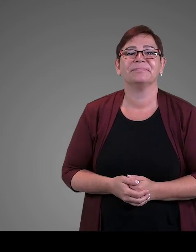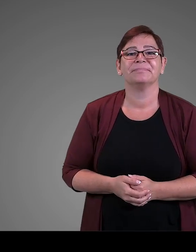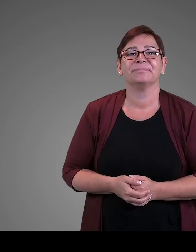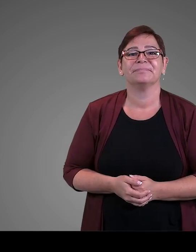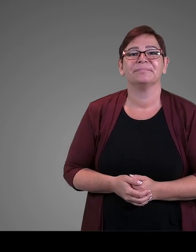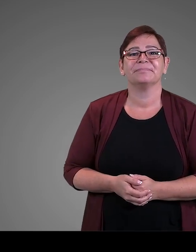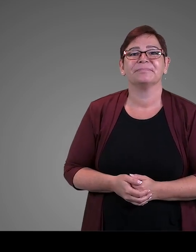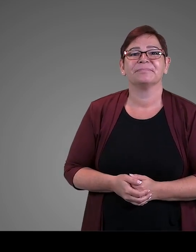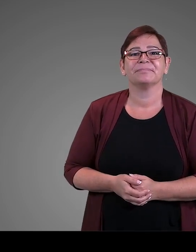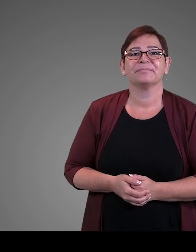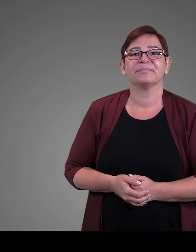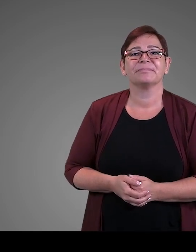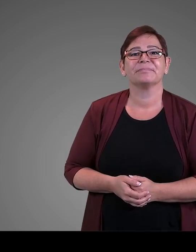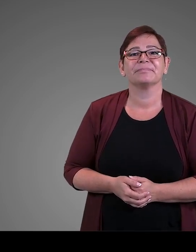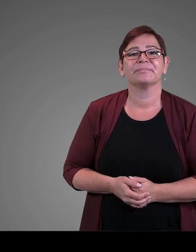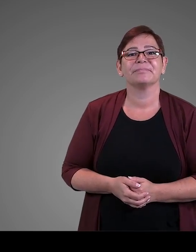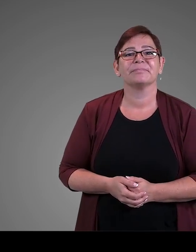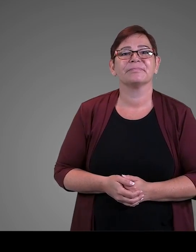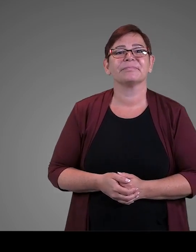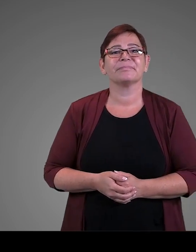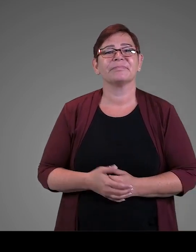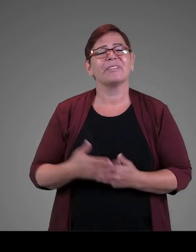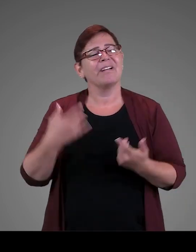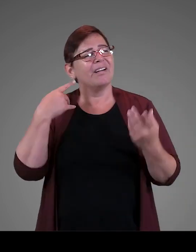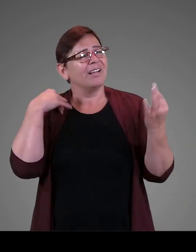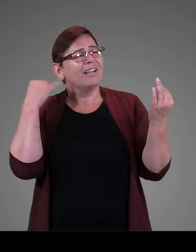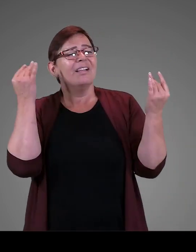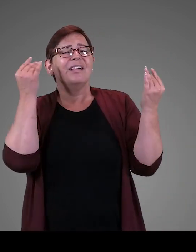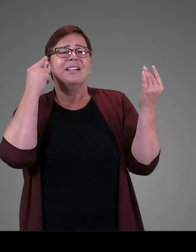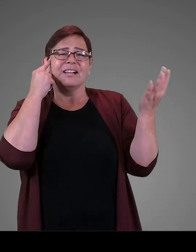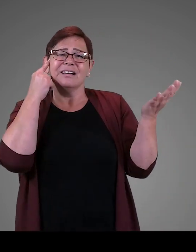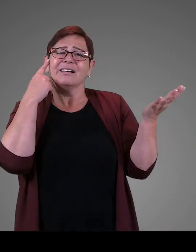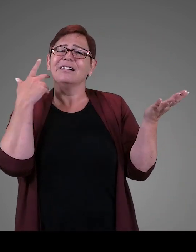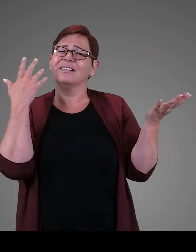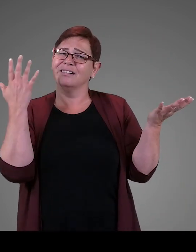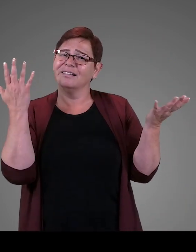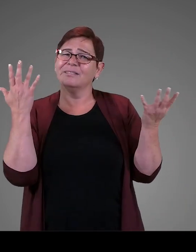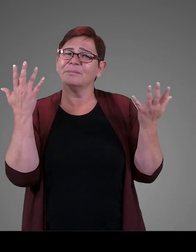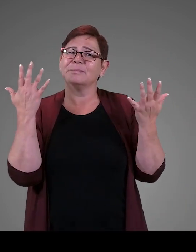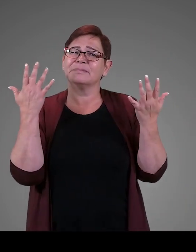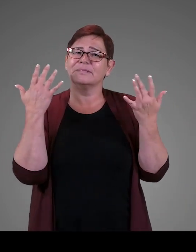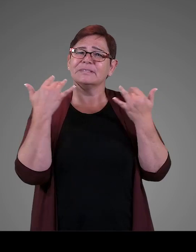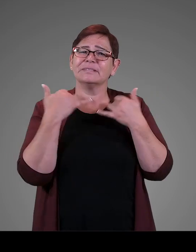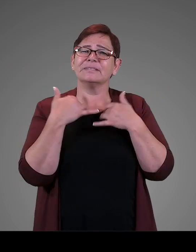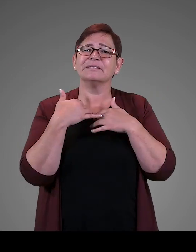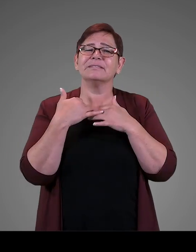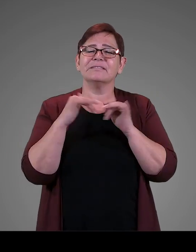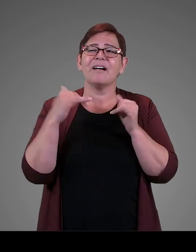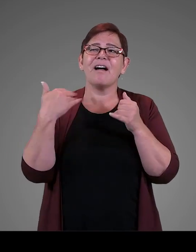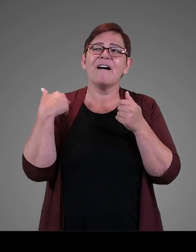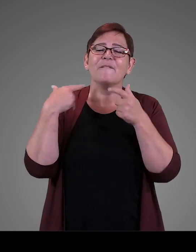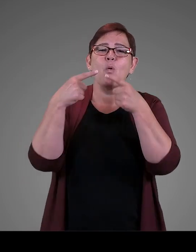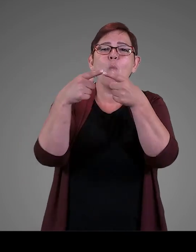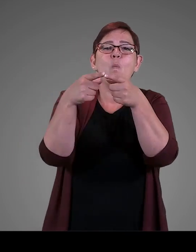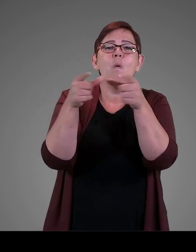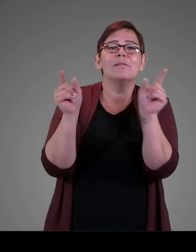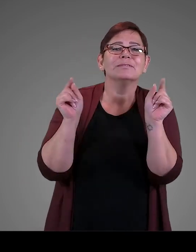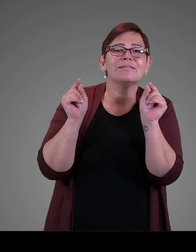Restez encore un petit peu, si ça vous tente. Je pense qu'il reste encore des croissants ou des desserts.